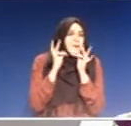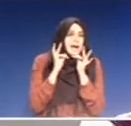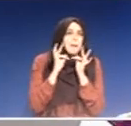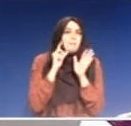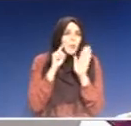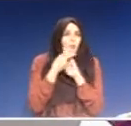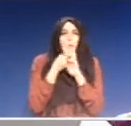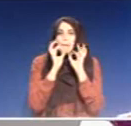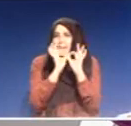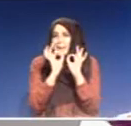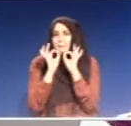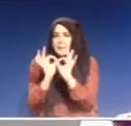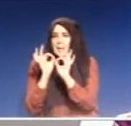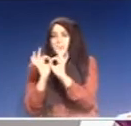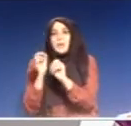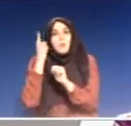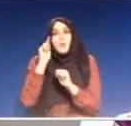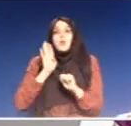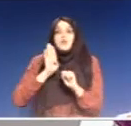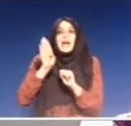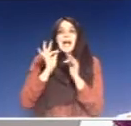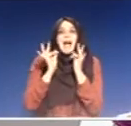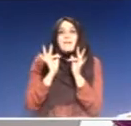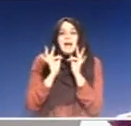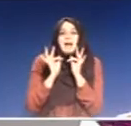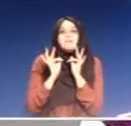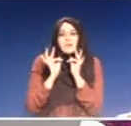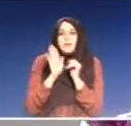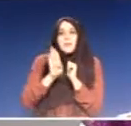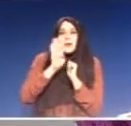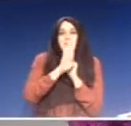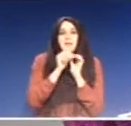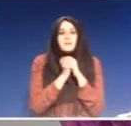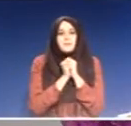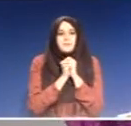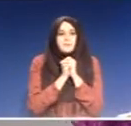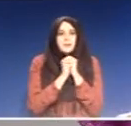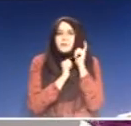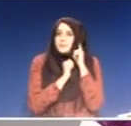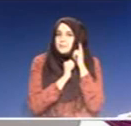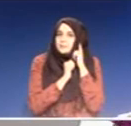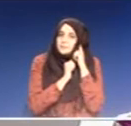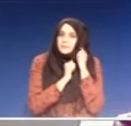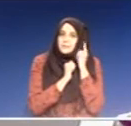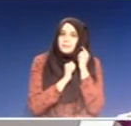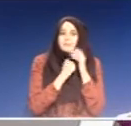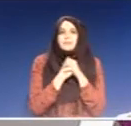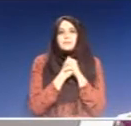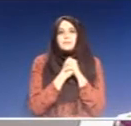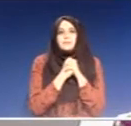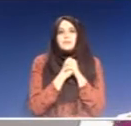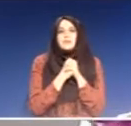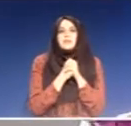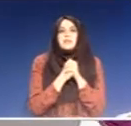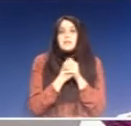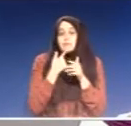التي تتعلق بطبيعة القضايا العقارية. سنعود إلى فضيلة الدكتور سعيد بويزري